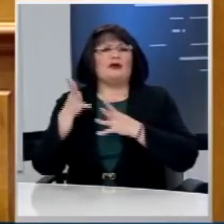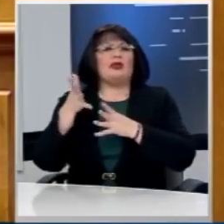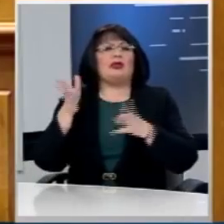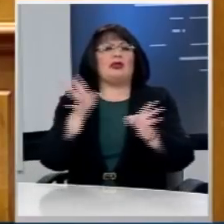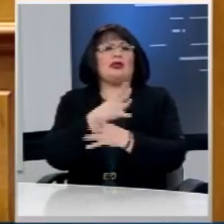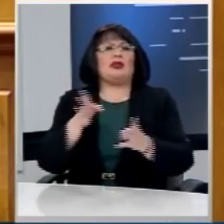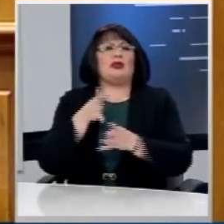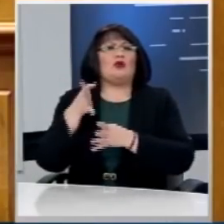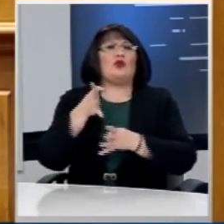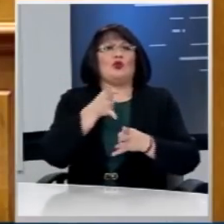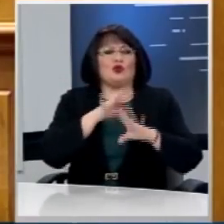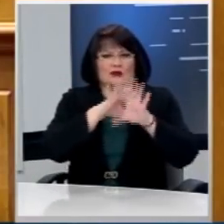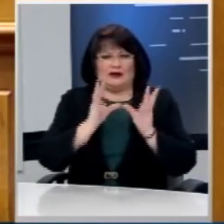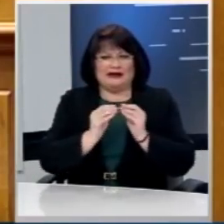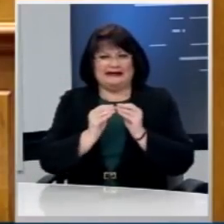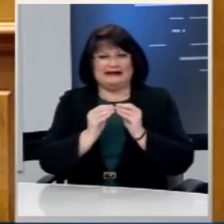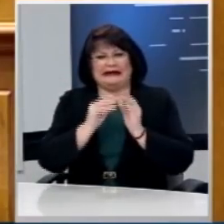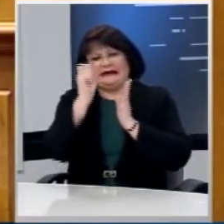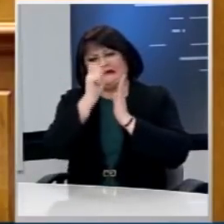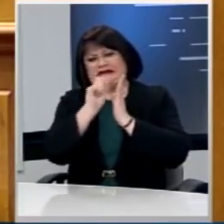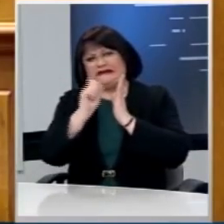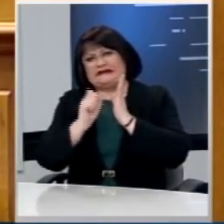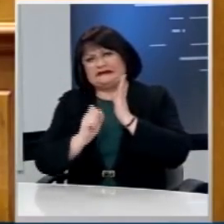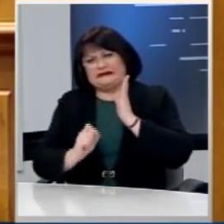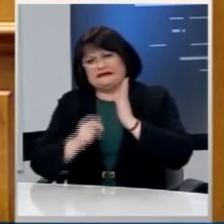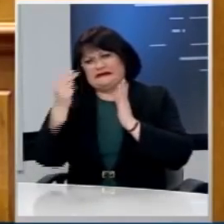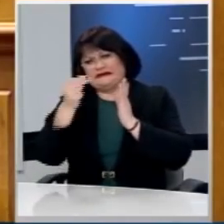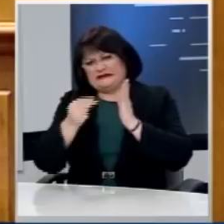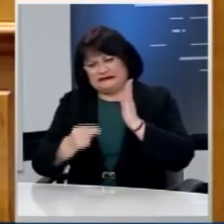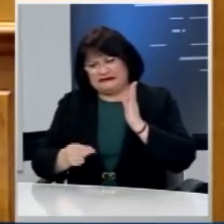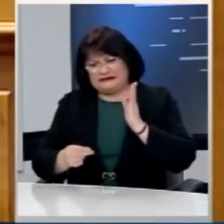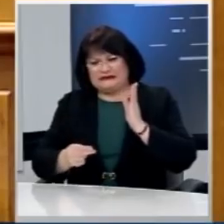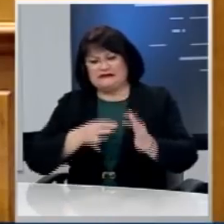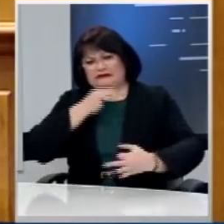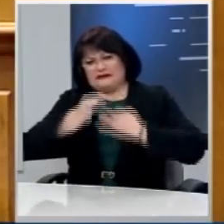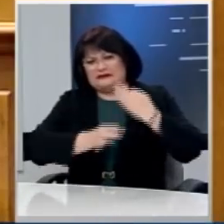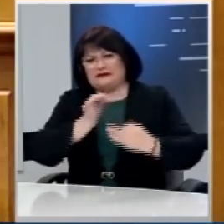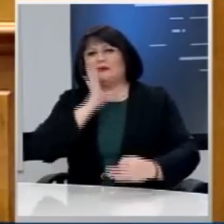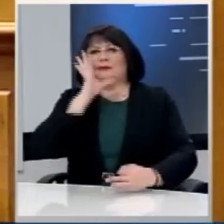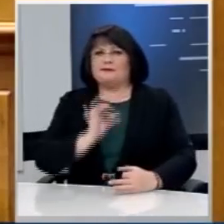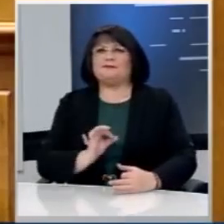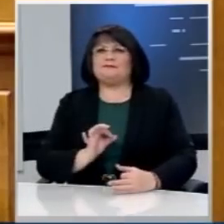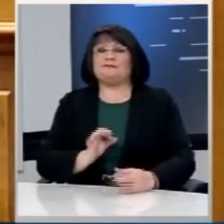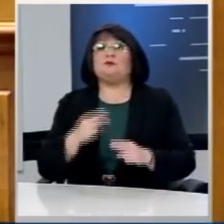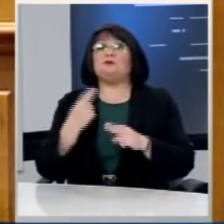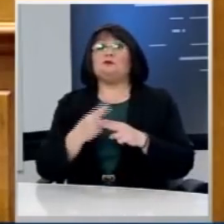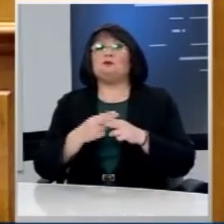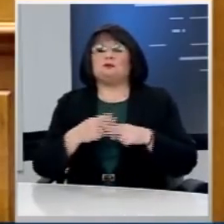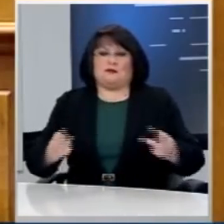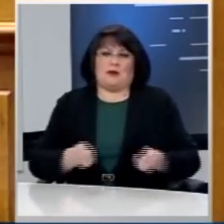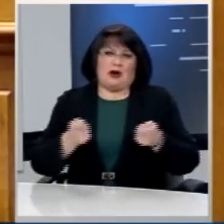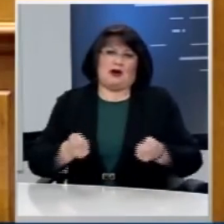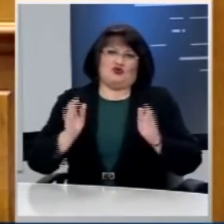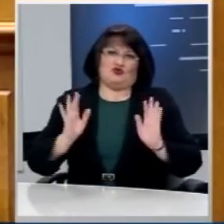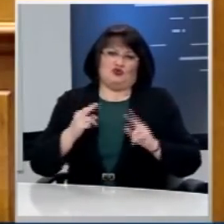παραπλανητικό και ως σύνολο και στα επιμέρους σημεία του. Και η επισήμανση αυτή είναι πραγματικά καταλυτική για τους